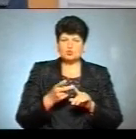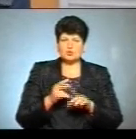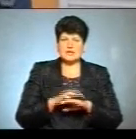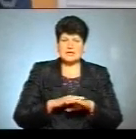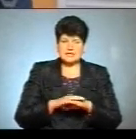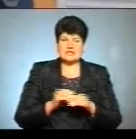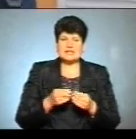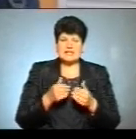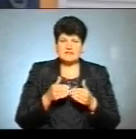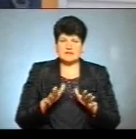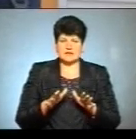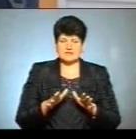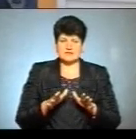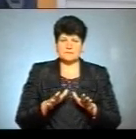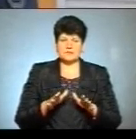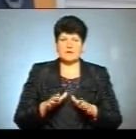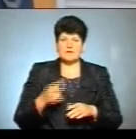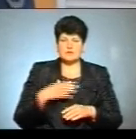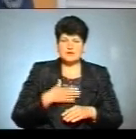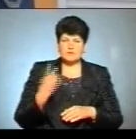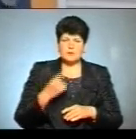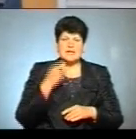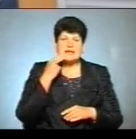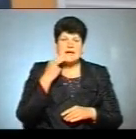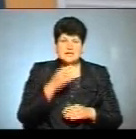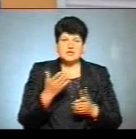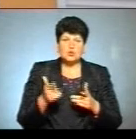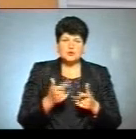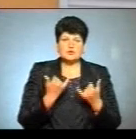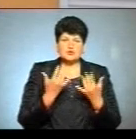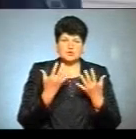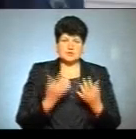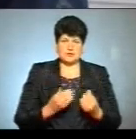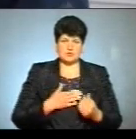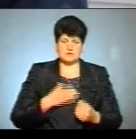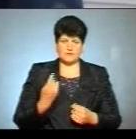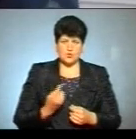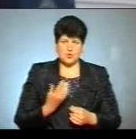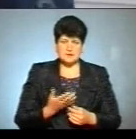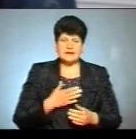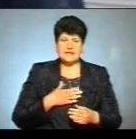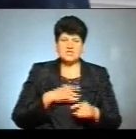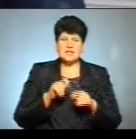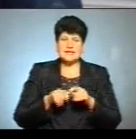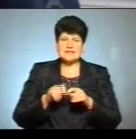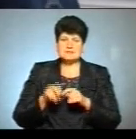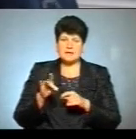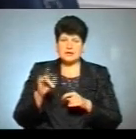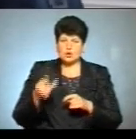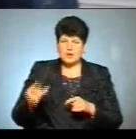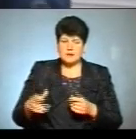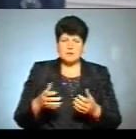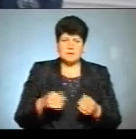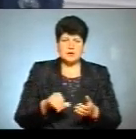часу карантину у нас в області. І можу сказати, найкращі, які готові стали на сьогоднішній день у нас в області. Наші інспектори приймали